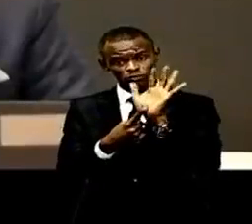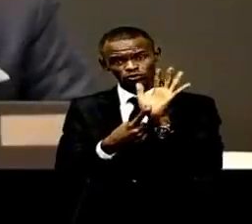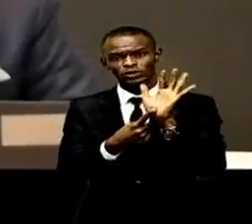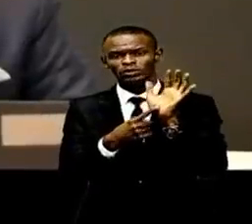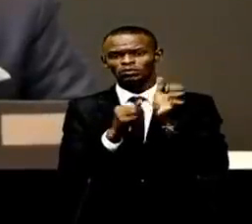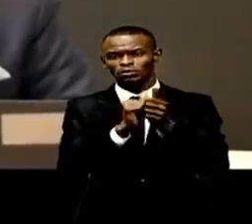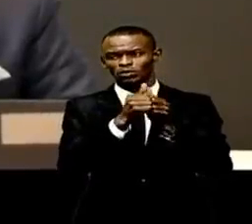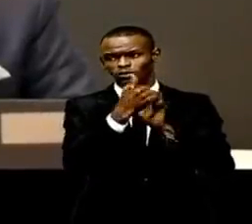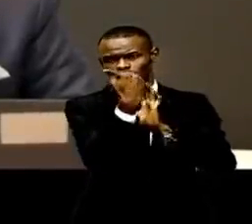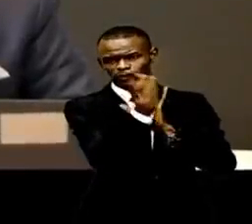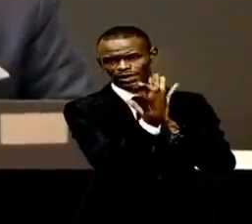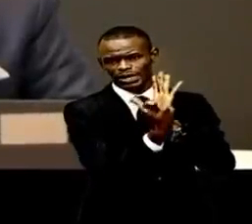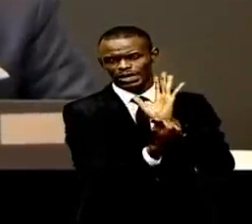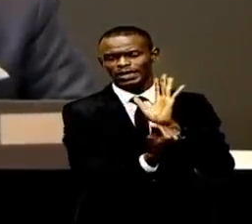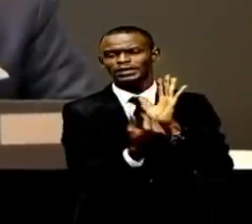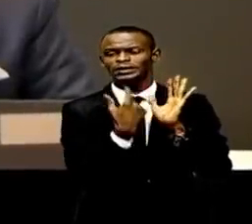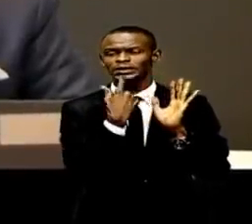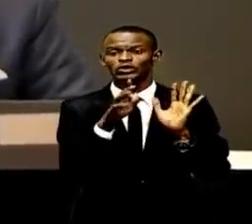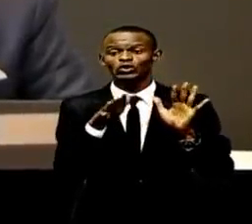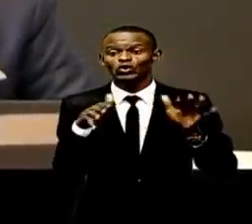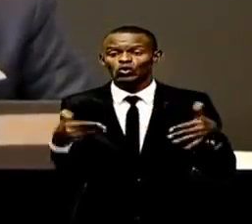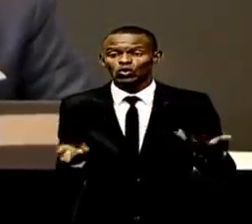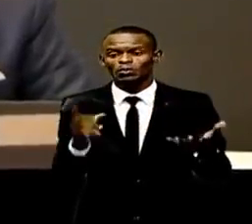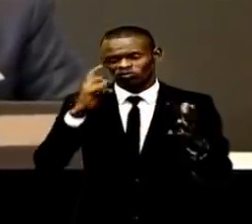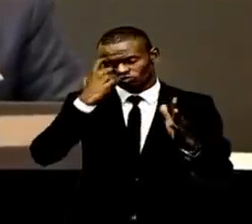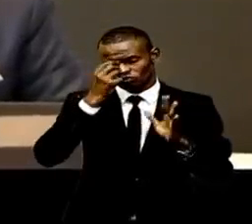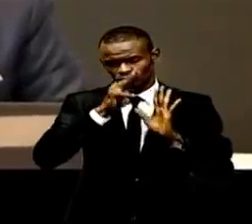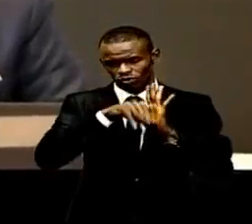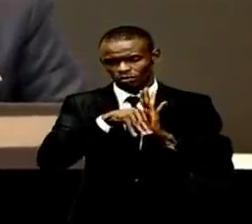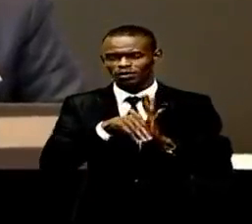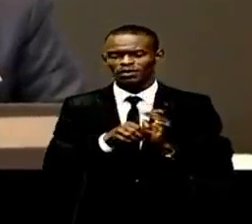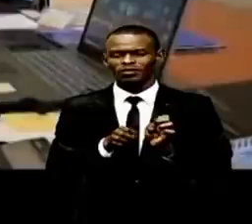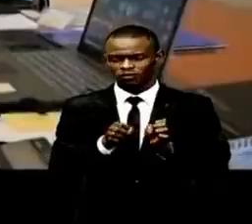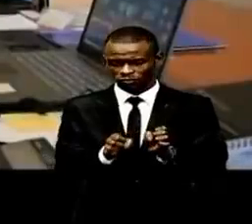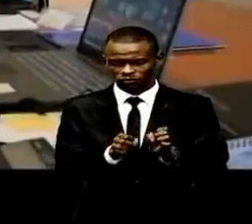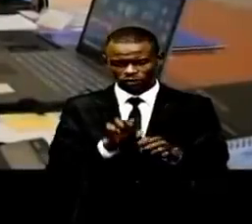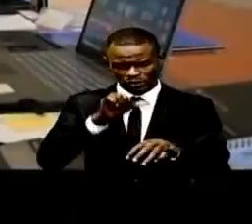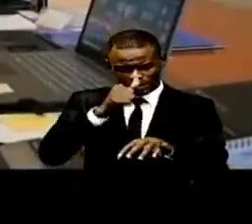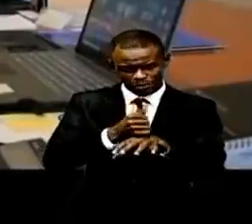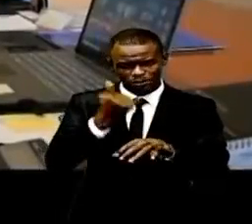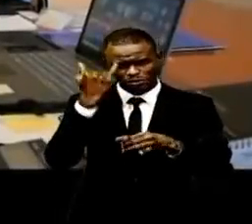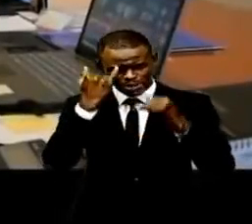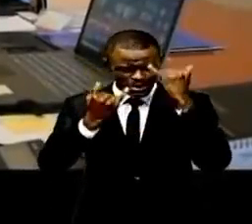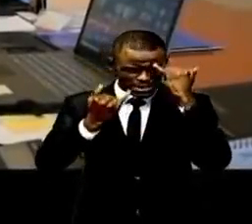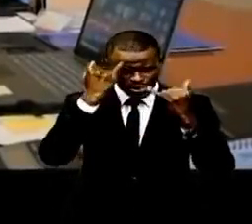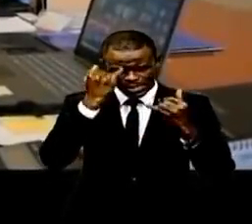à la mise en place de la filière agricole comme stratégie alternative face